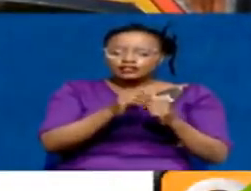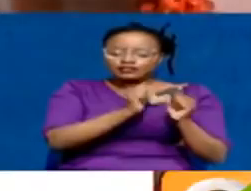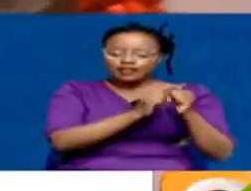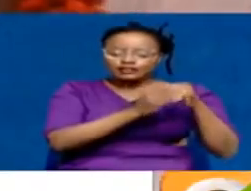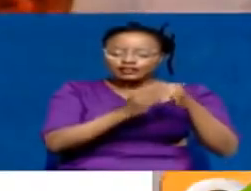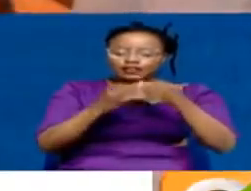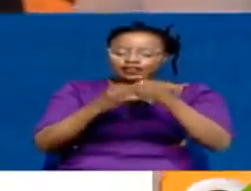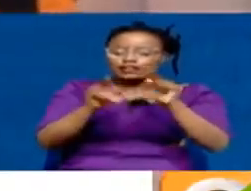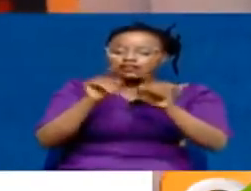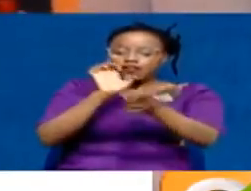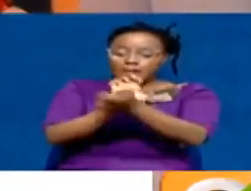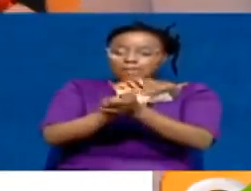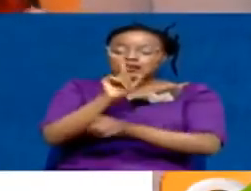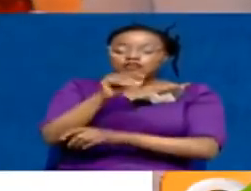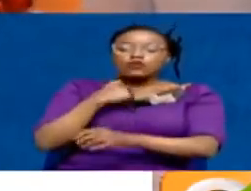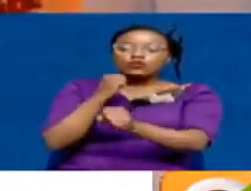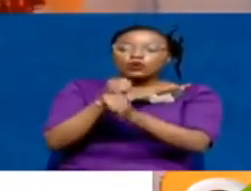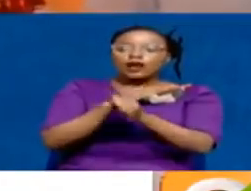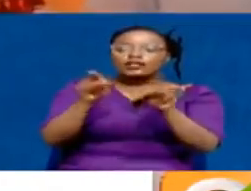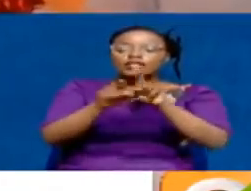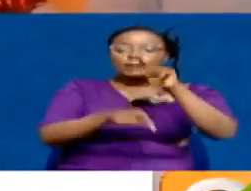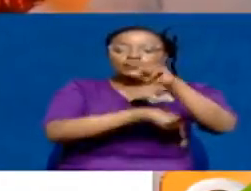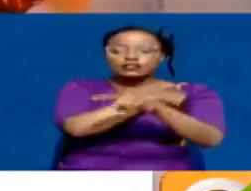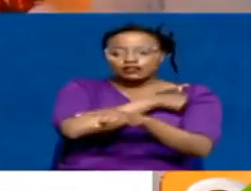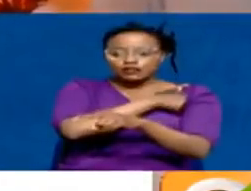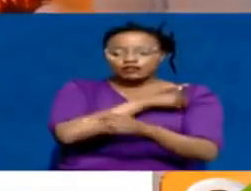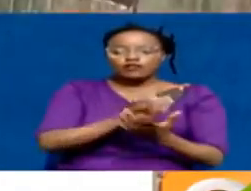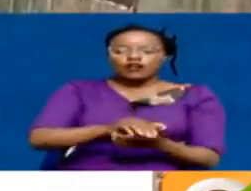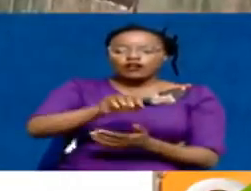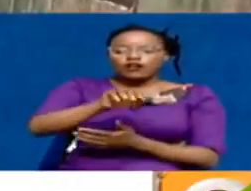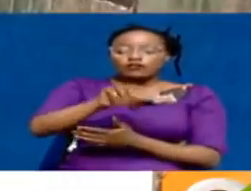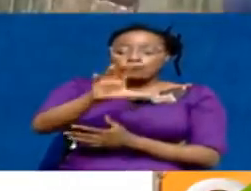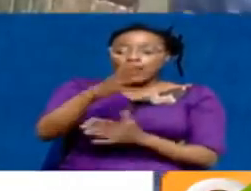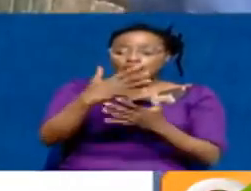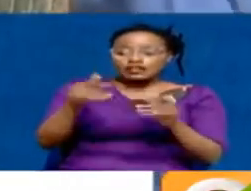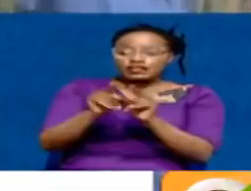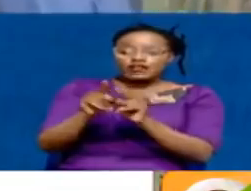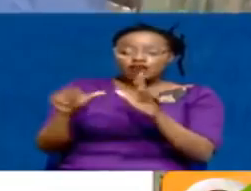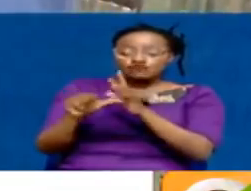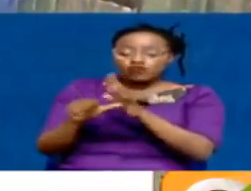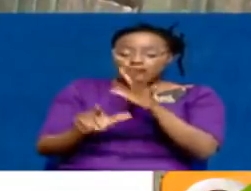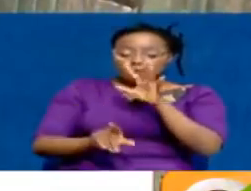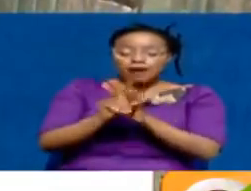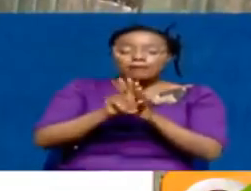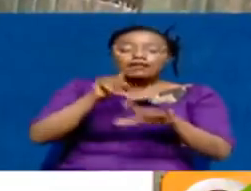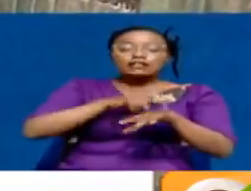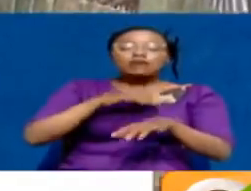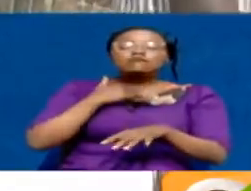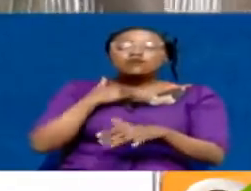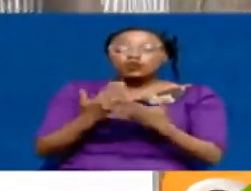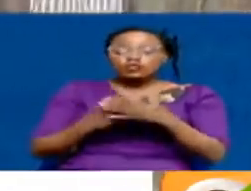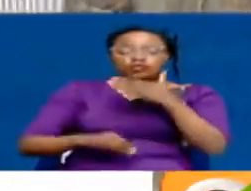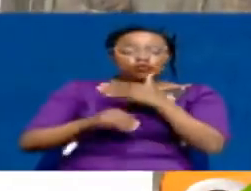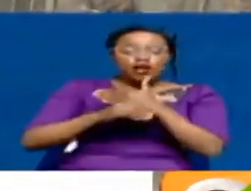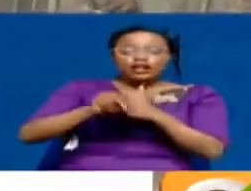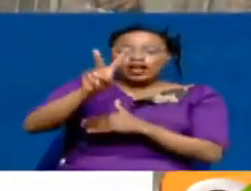alipokamatwa, Suleiman Loriu alikuwa akihudumu kama chifu na Woitorong. Chombo chake kilienda mrama alipotaka kuongeza mke